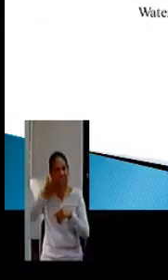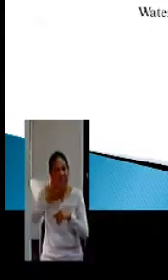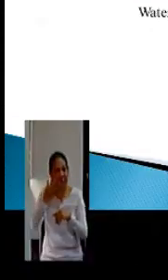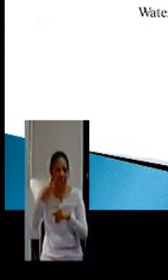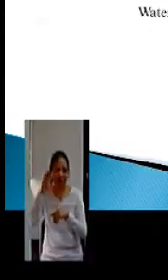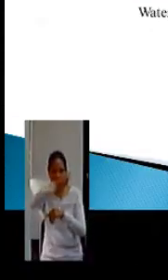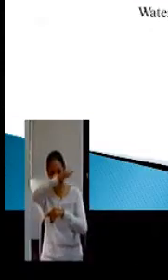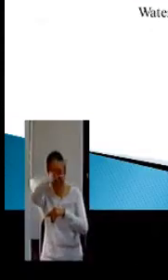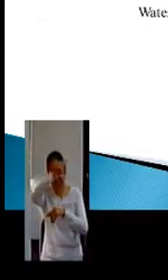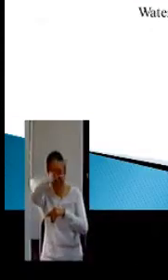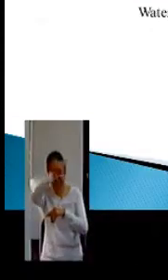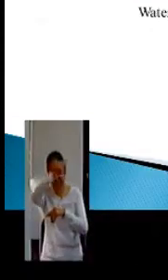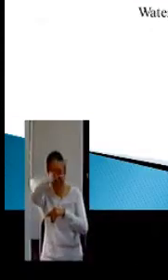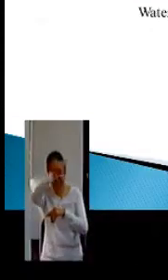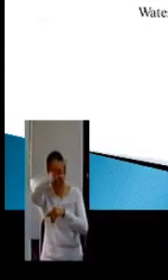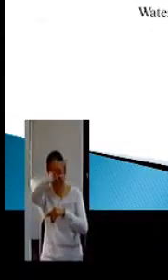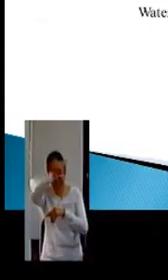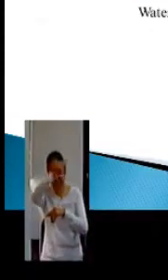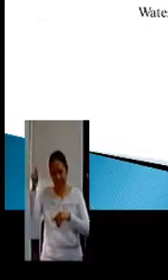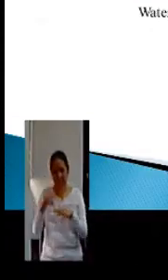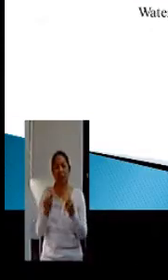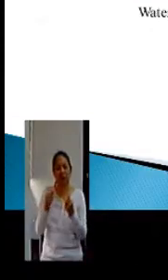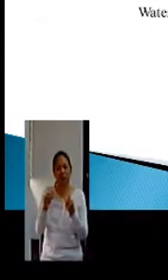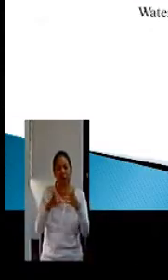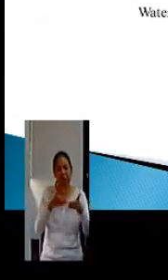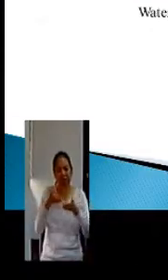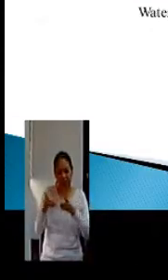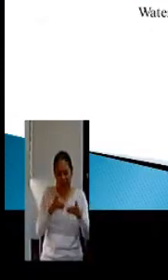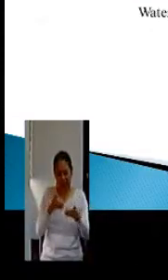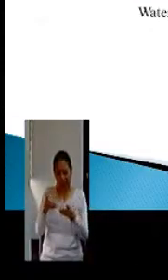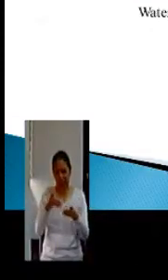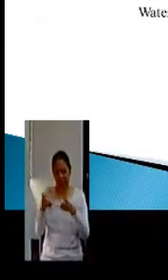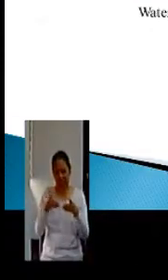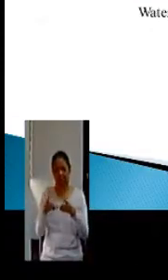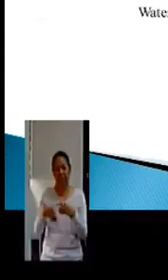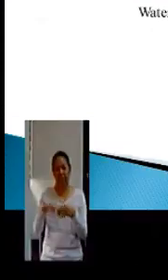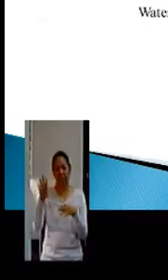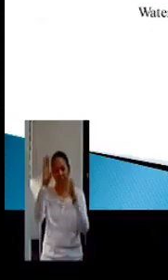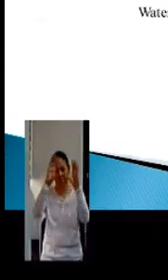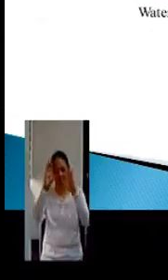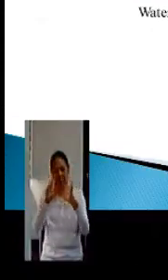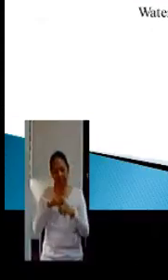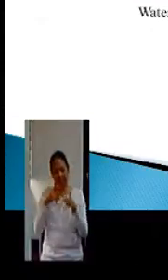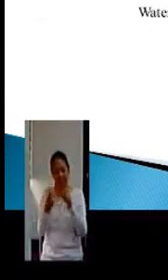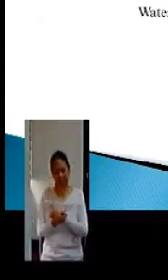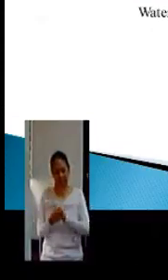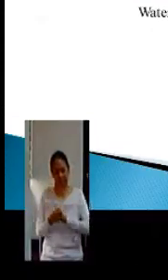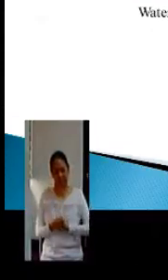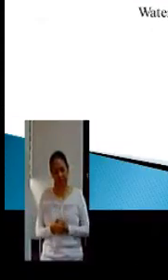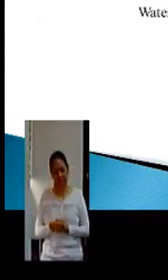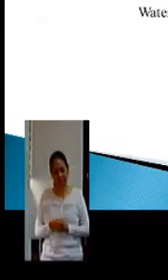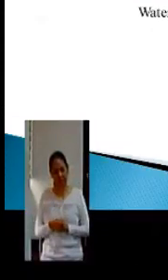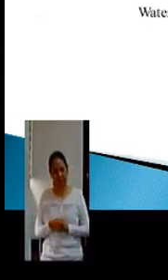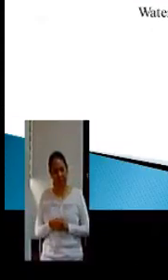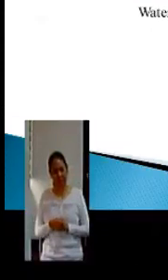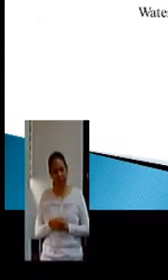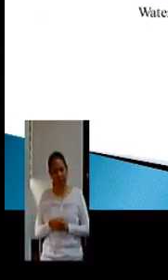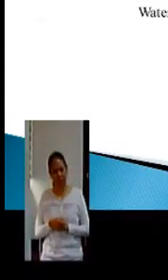define climate change. So, in our place, yung mga climate change, maraming inano sa amin,